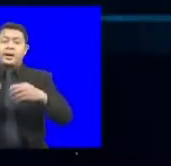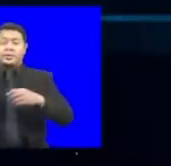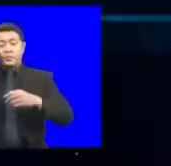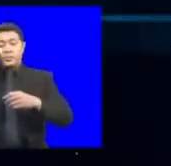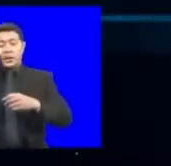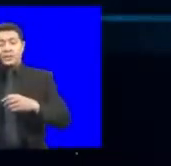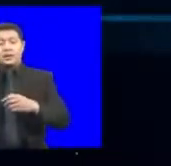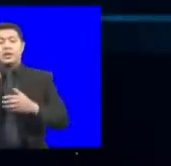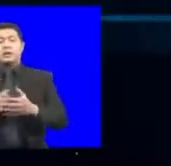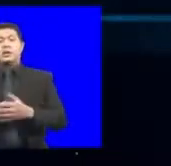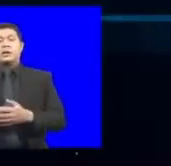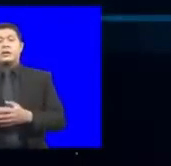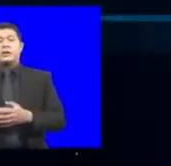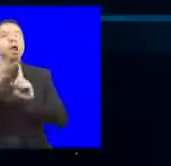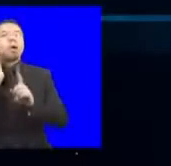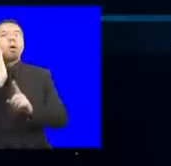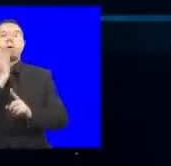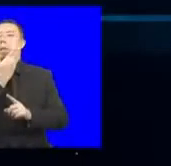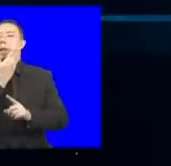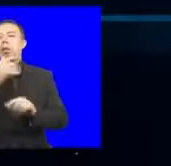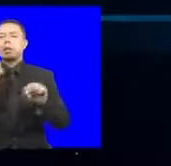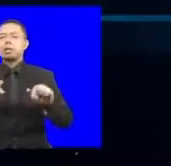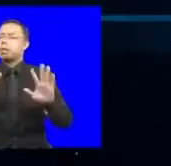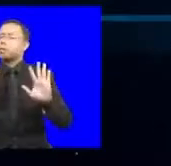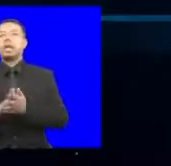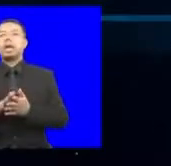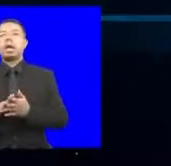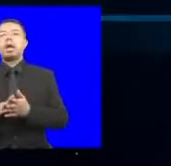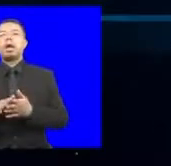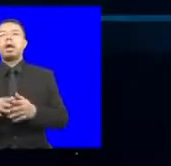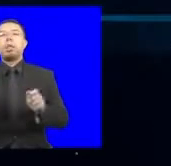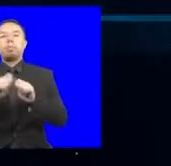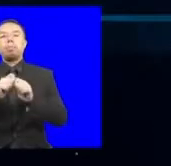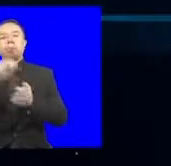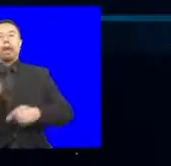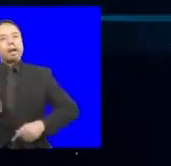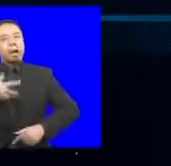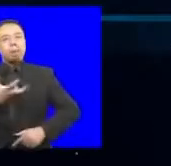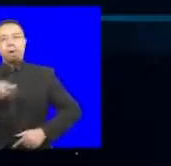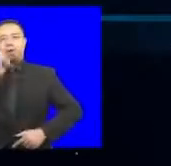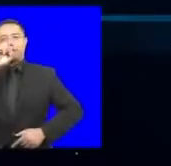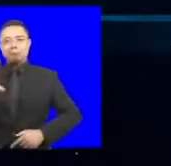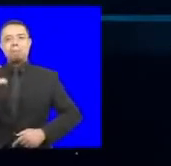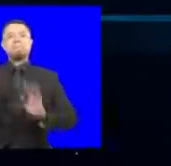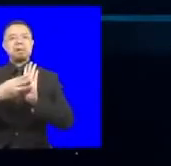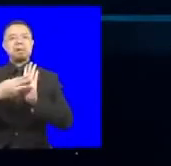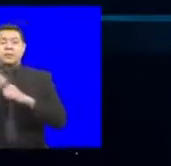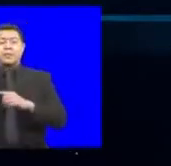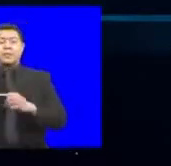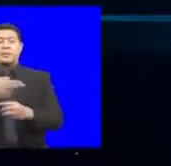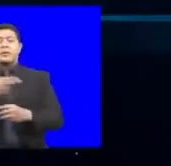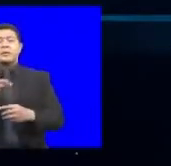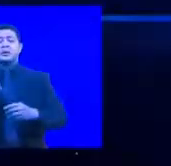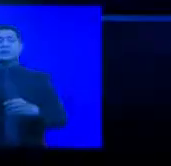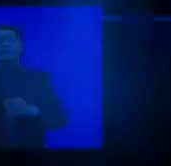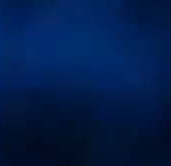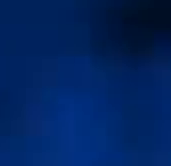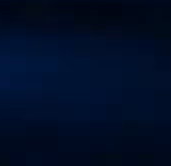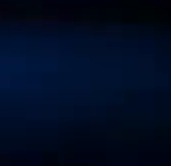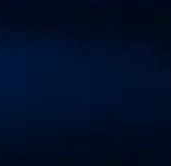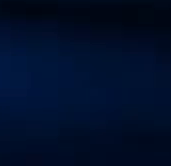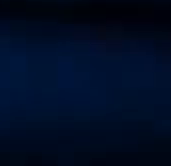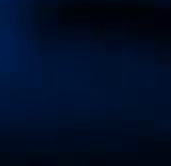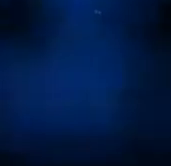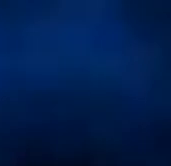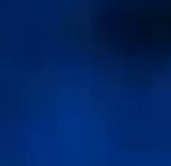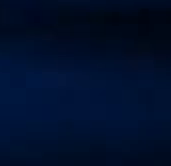tinggi, terobosan pendanaan yang fundamental untuk mengakselerasi tercapainya Indonesia Maju telah kami